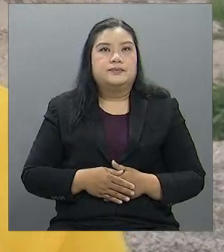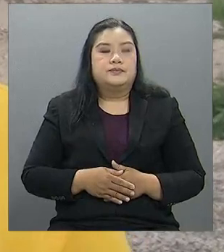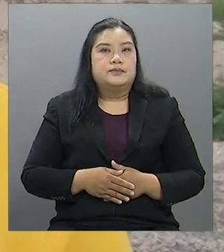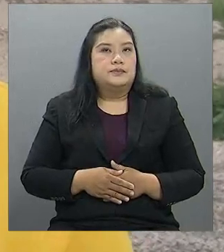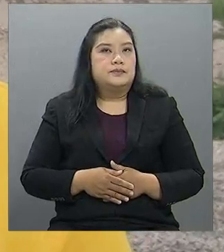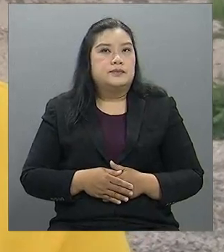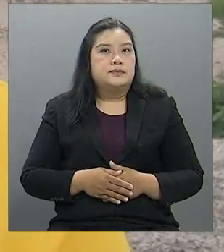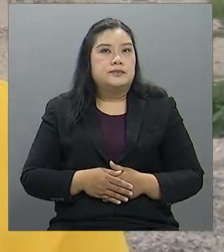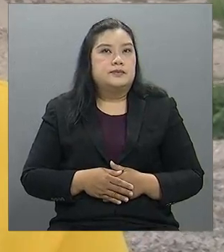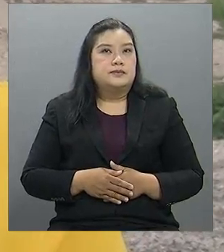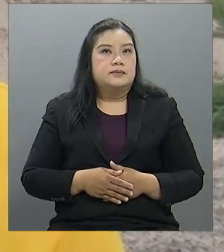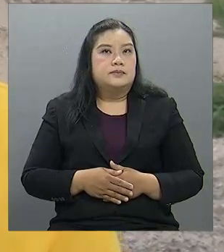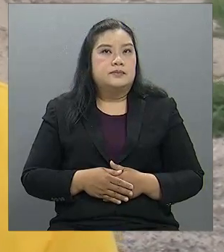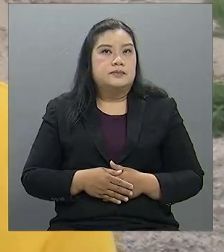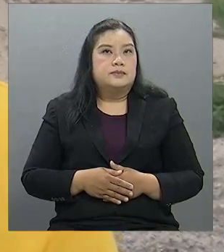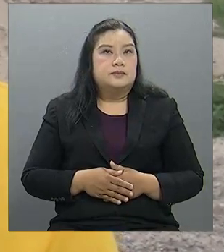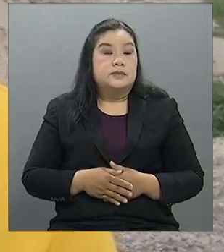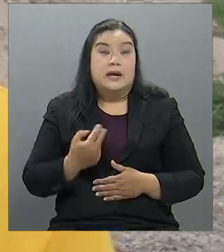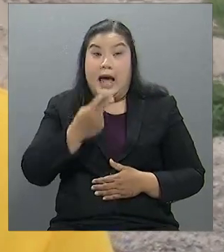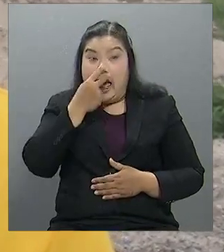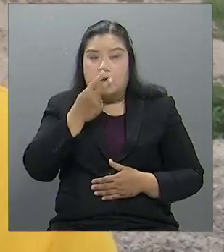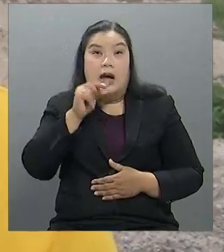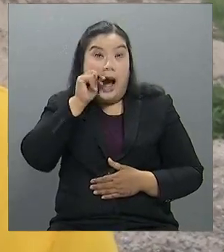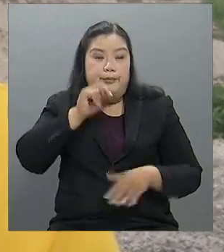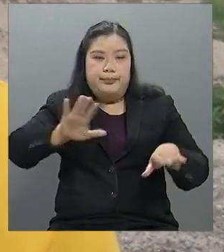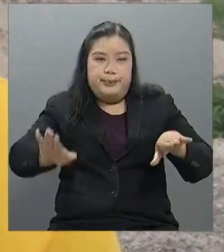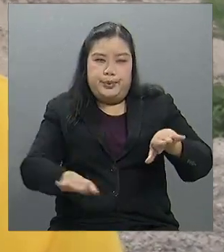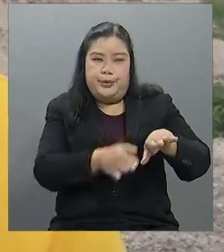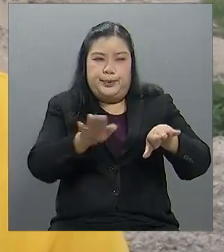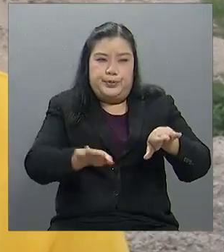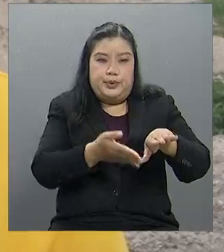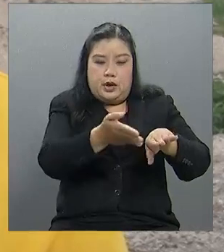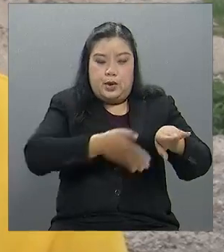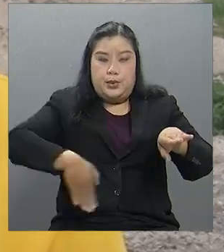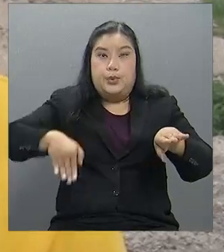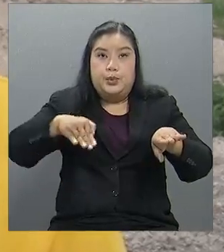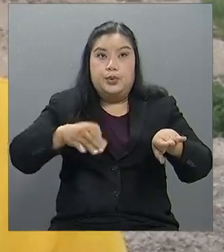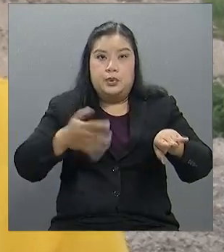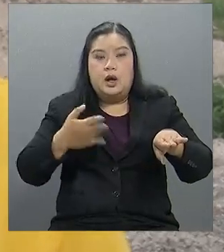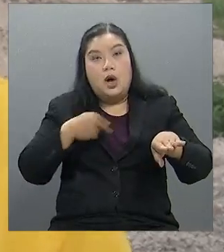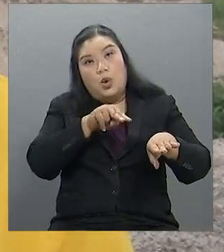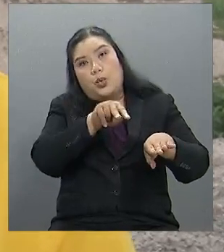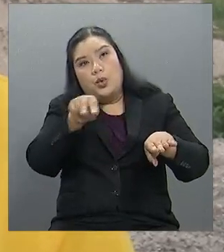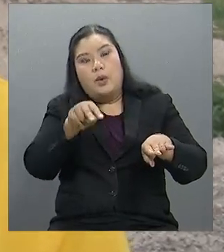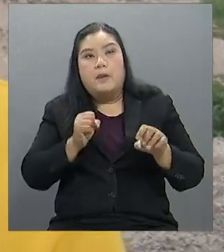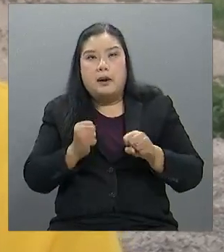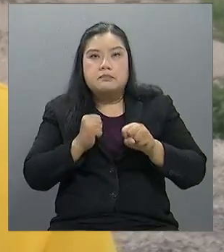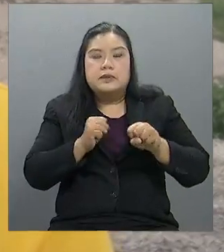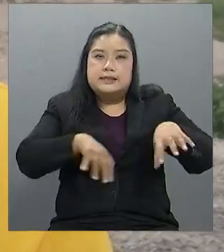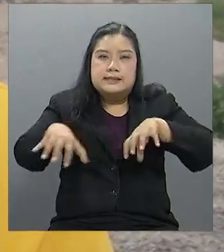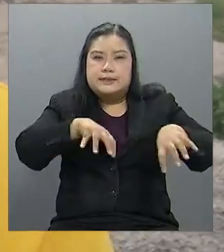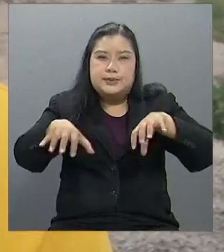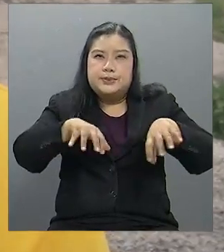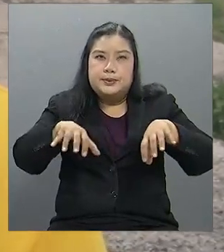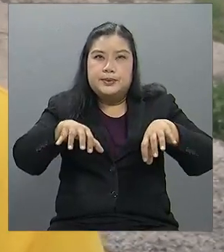ที่เราได้ทำเขื่อนกระซ้อชายฝั่งไปเรียบร้อยแล้วตอนนี้มีทิวทัศน์ที่สวยงามเราได้มีการปรับปรุงภูมิทัศน์โดยการที่จะเริ่ม